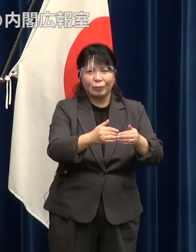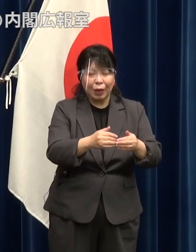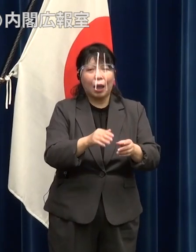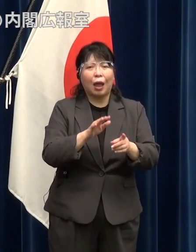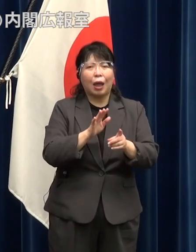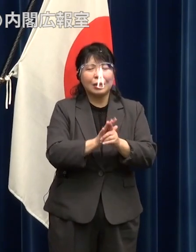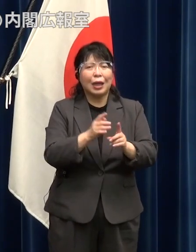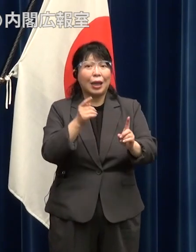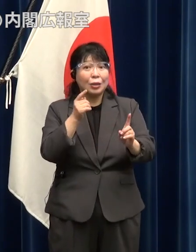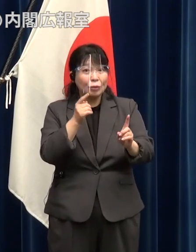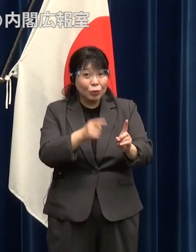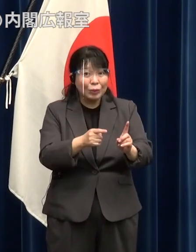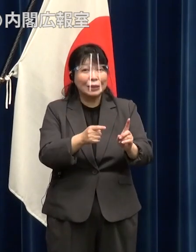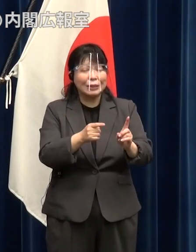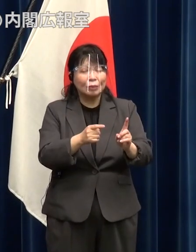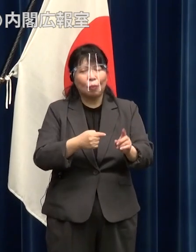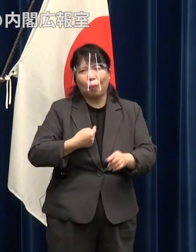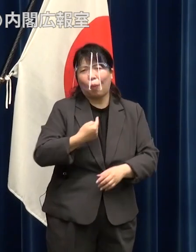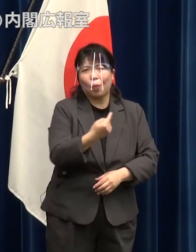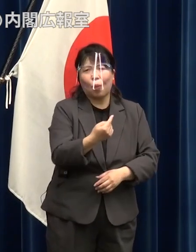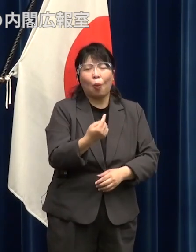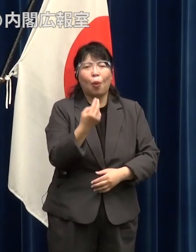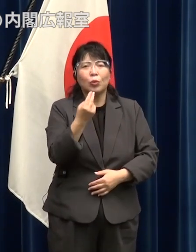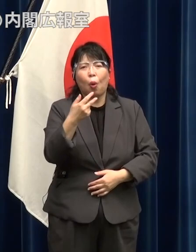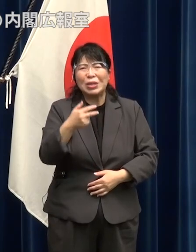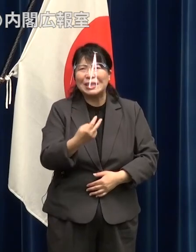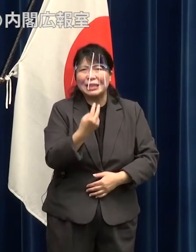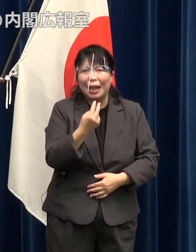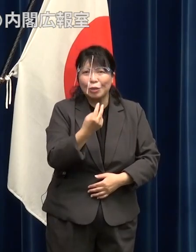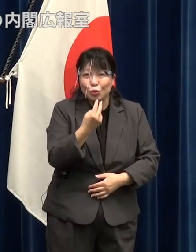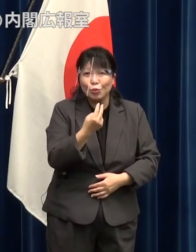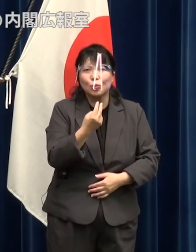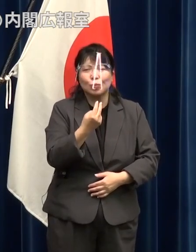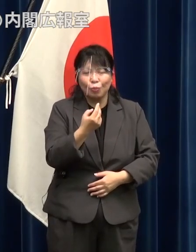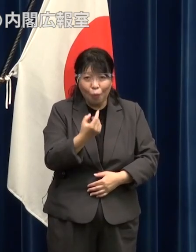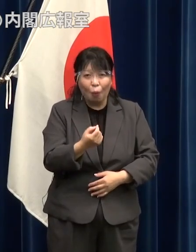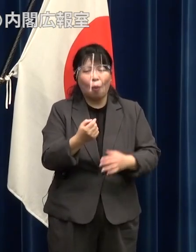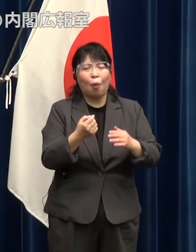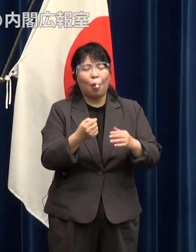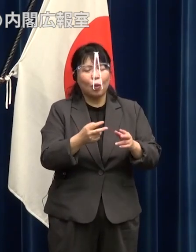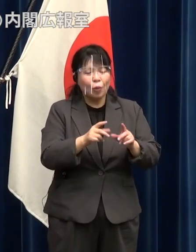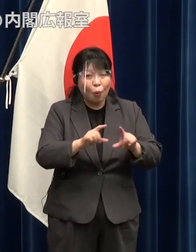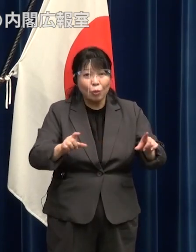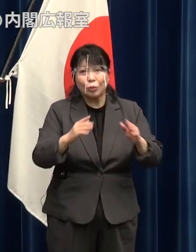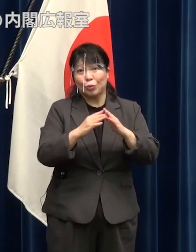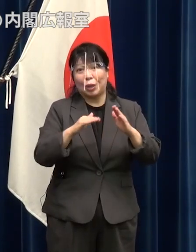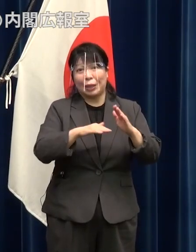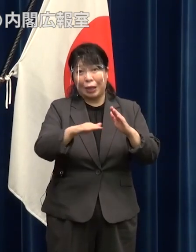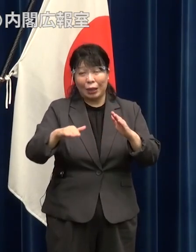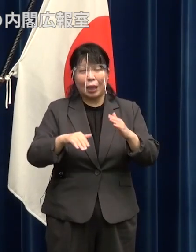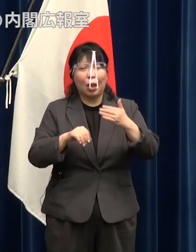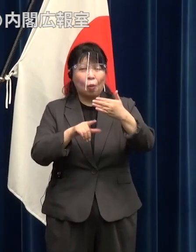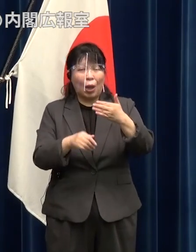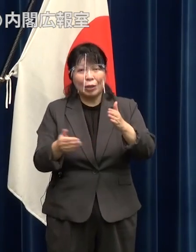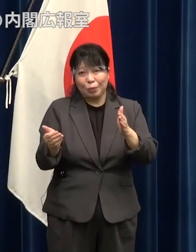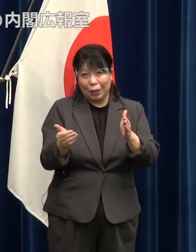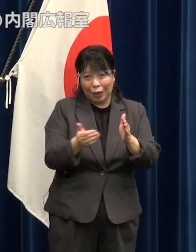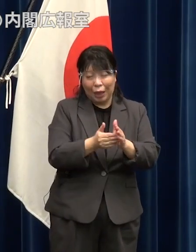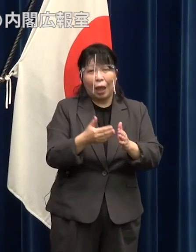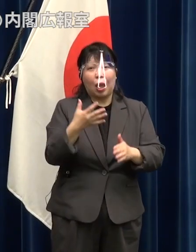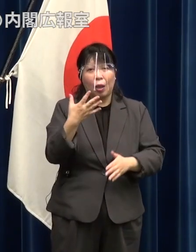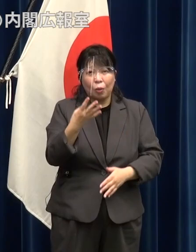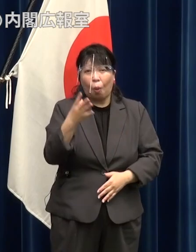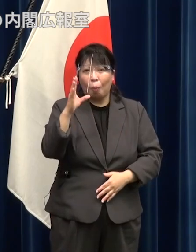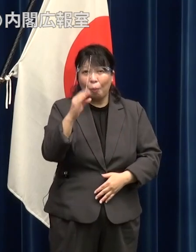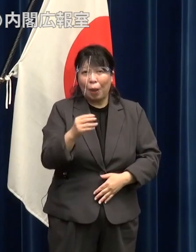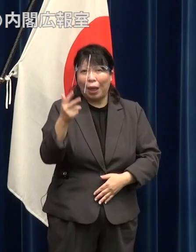る都市ガスと合わせ、標準的な家庭で9月までに合計4万7000